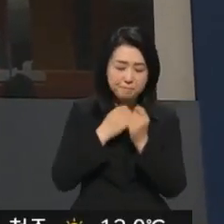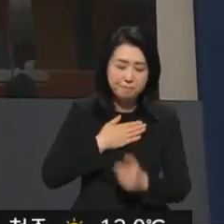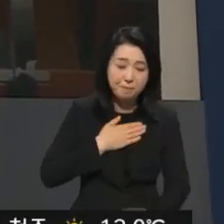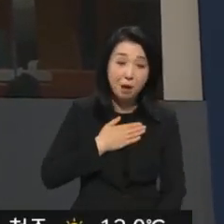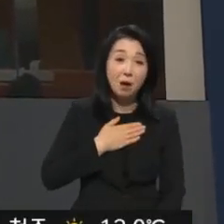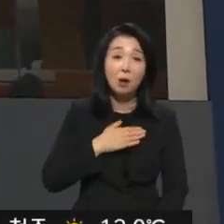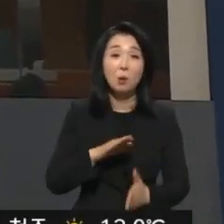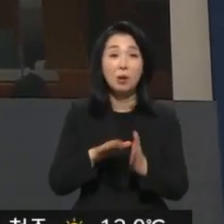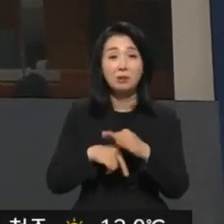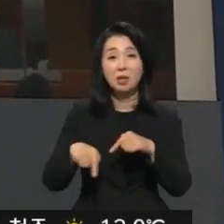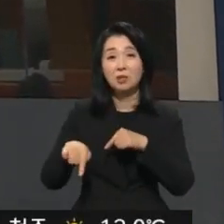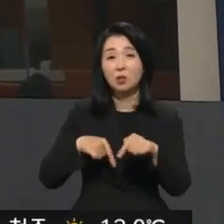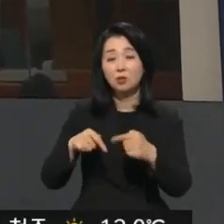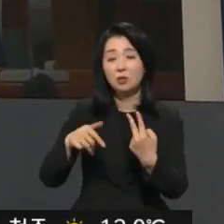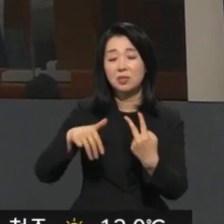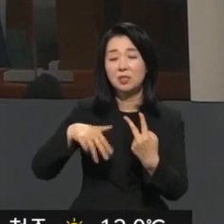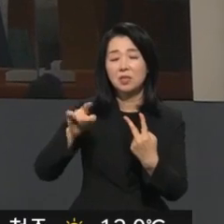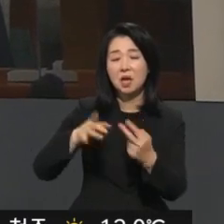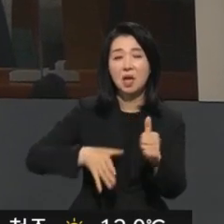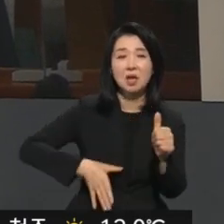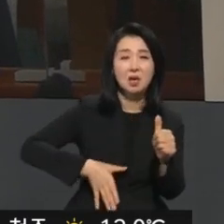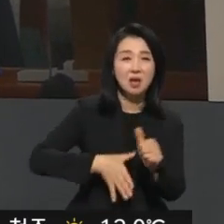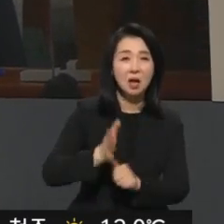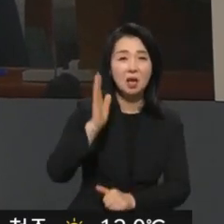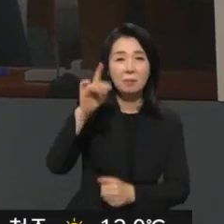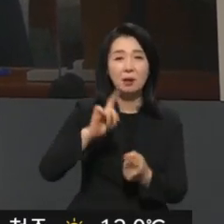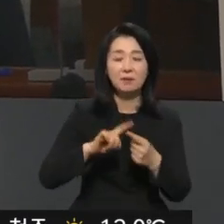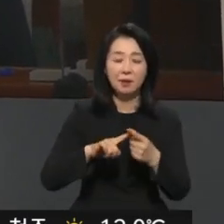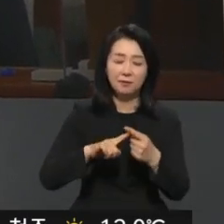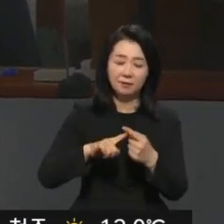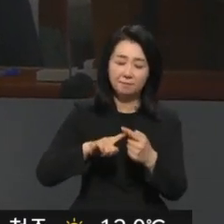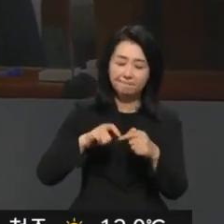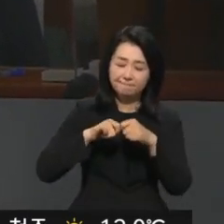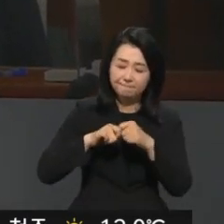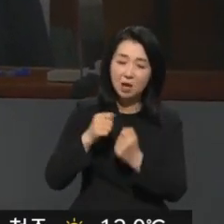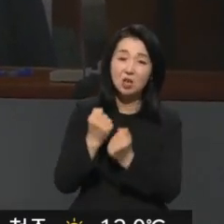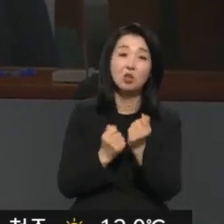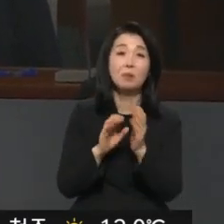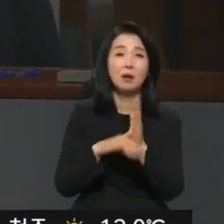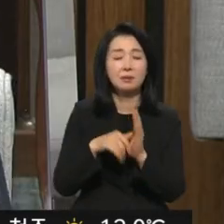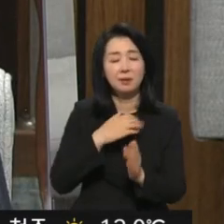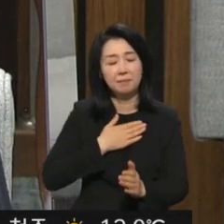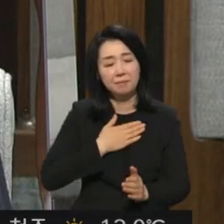바로 정치권의 2차 가해 발언을 조목조목 짚어 나가서입니다